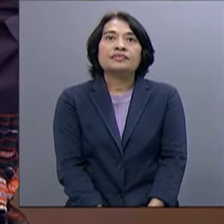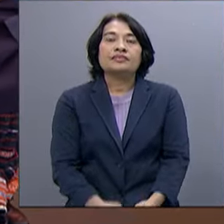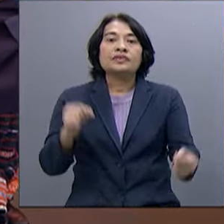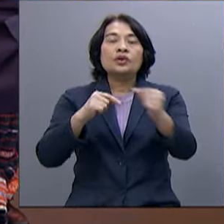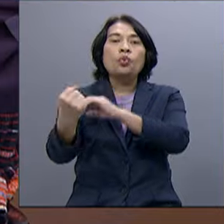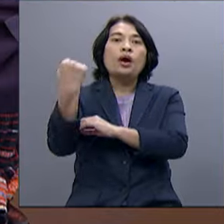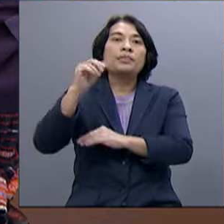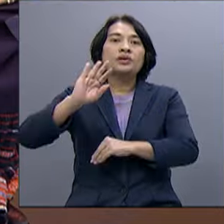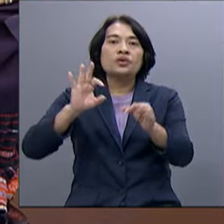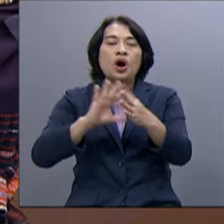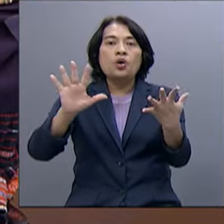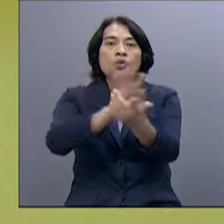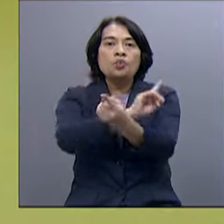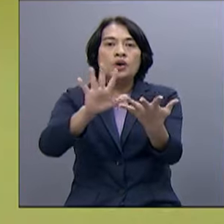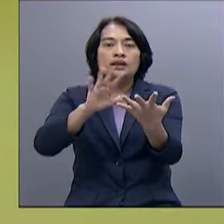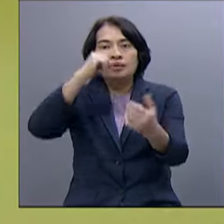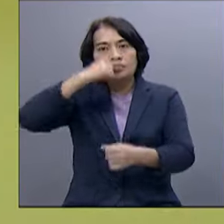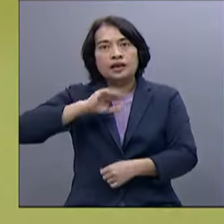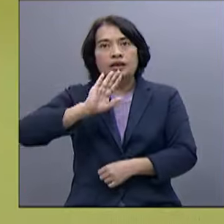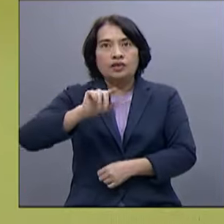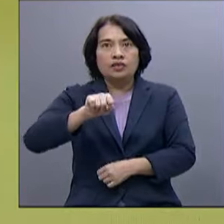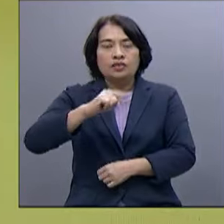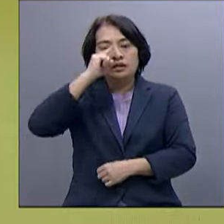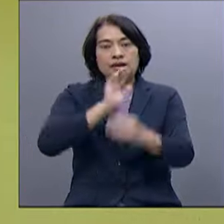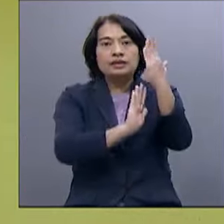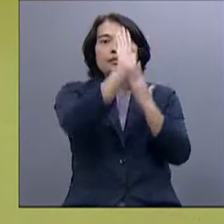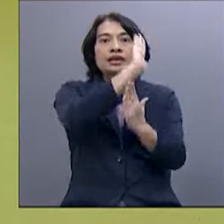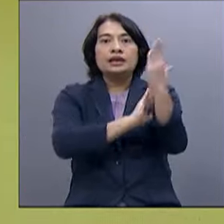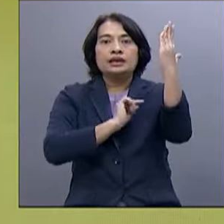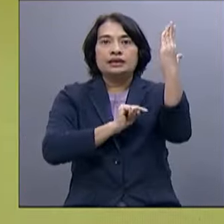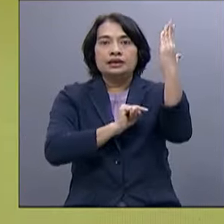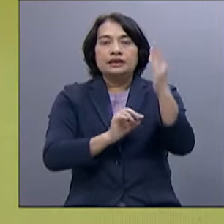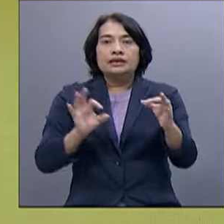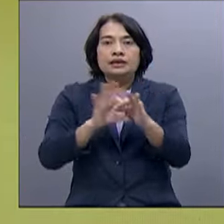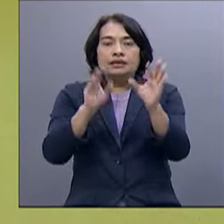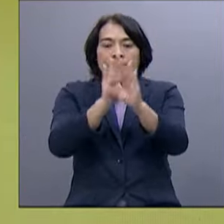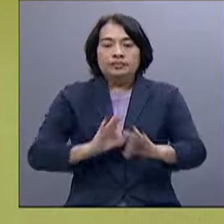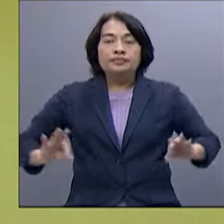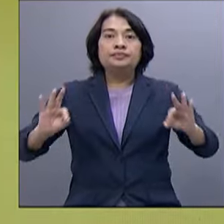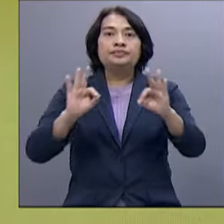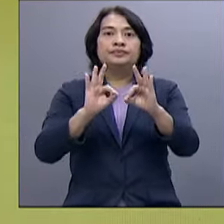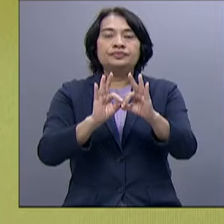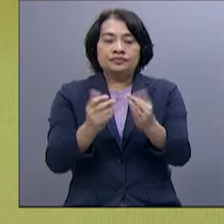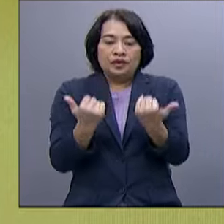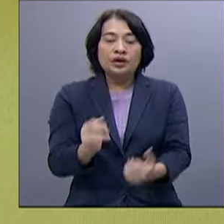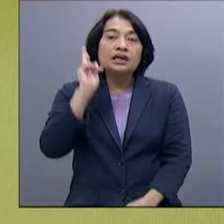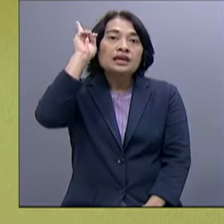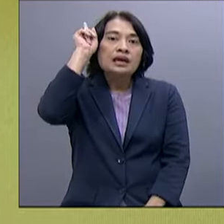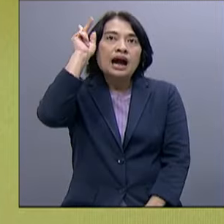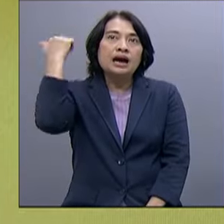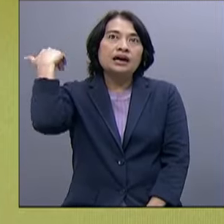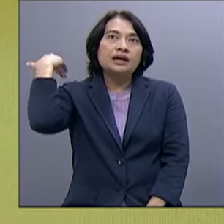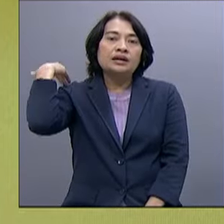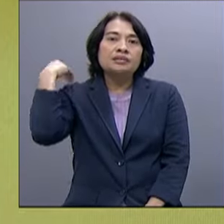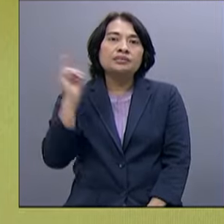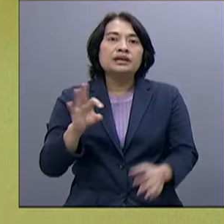หารมีทั้งวัฒนธรรมไทยเนี่ยก็ต้องบอกว่าจริงๆบ้านเราเองทุกภูมิภาคมันจะมีเสน่ห์มากมายคือตอนนี้มันมีข่าวอันนึงที่บอกว่าปลาหมอคางดำใช่